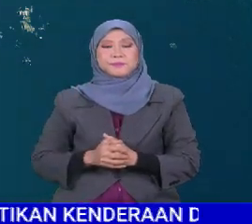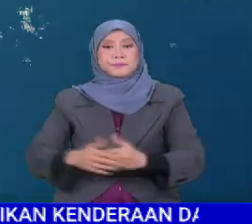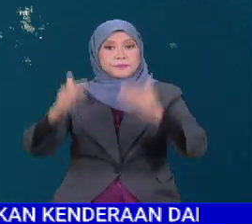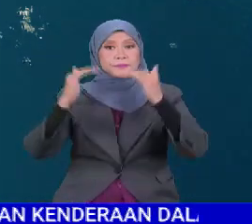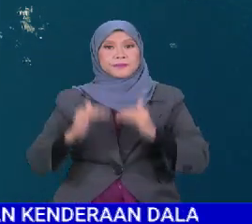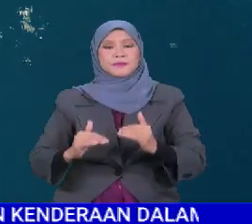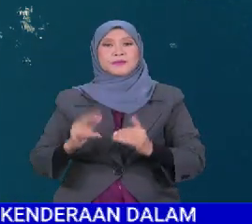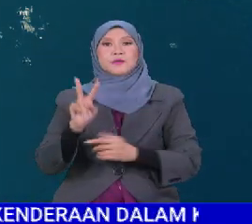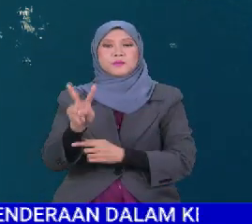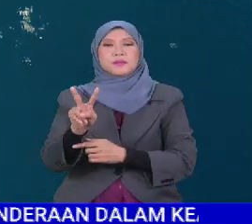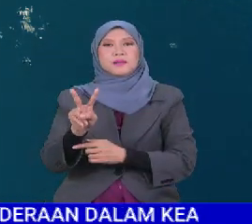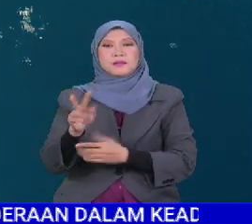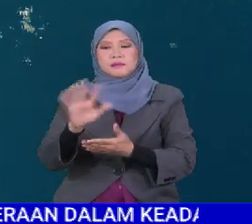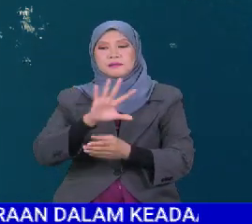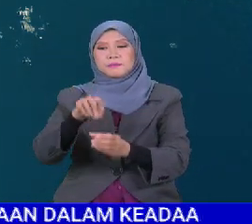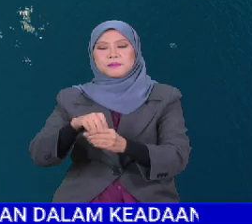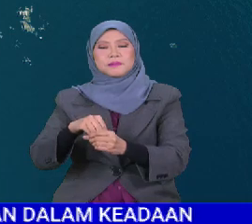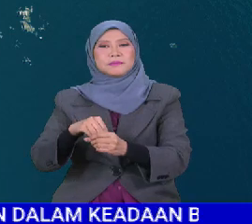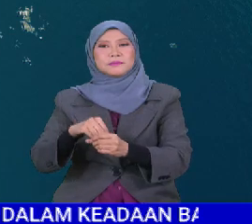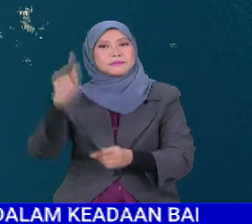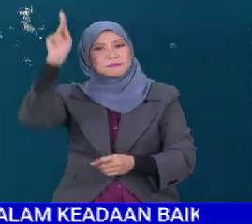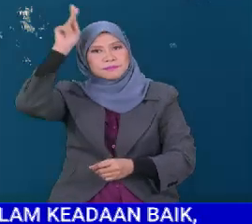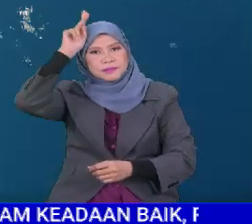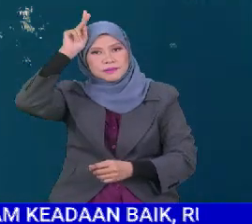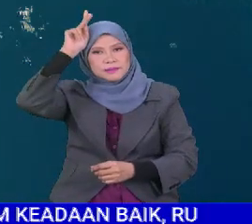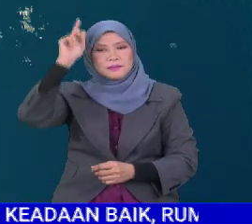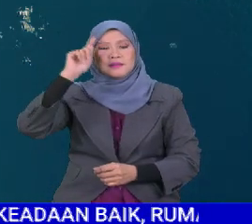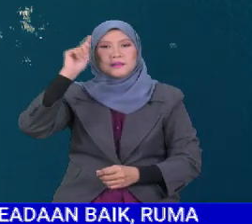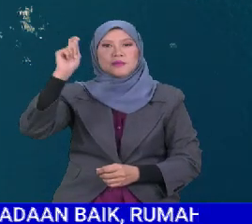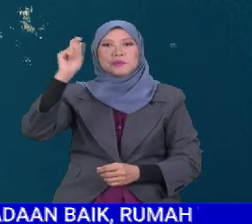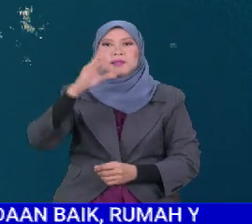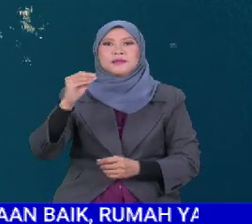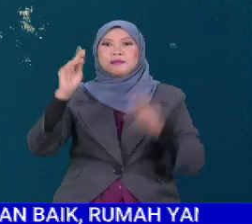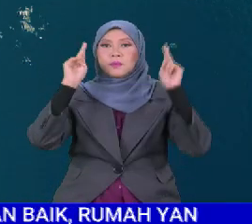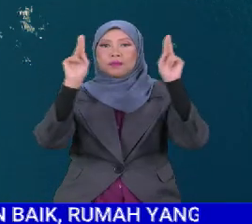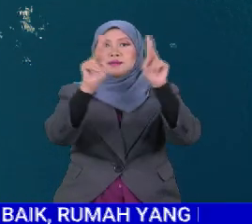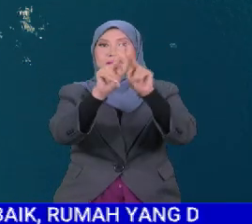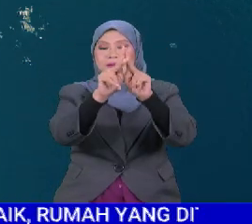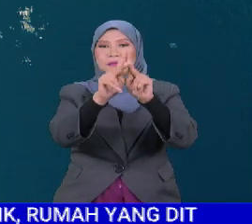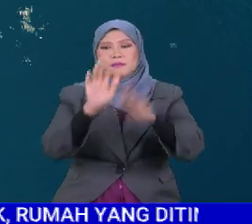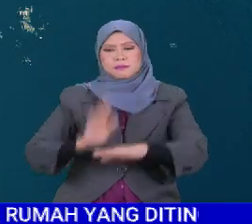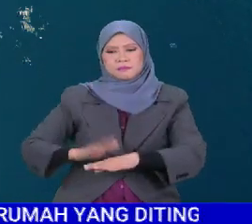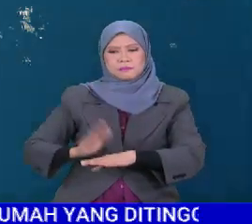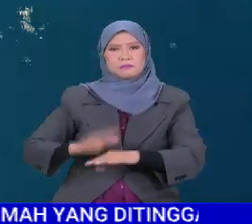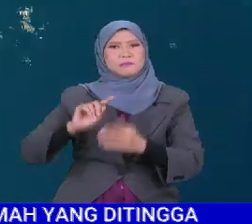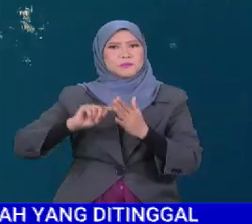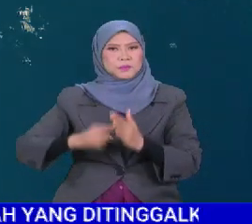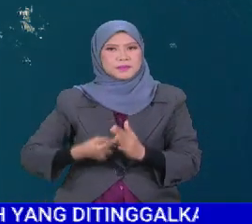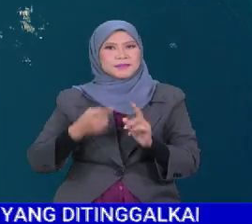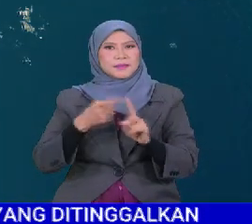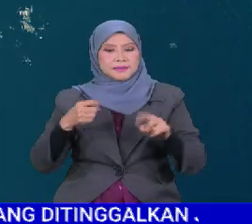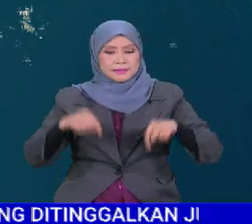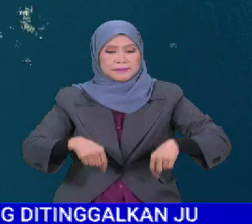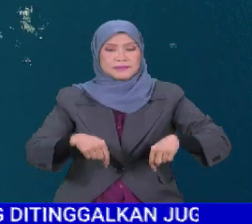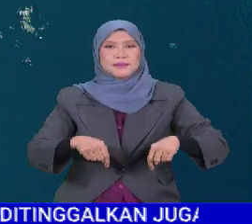pada peringkat kedua melibatkan kawasan di sekitar negeri Kelantan, Terengganu dan juga Kuantan Pahang, dan amaran ini berkuat kuasa daripada